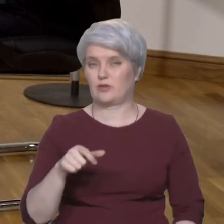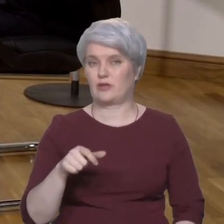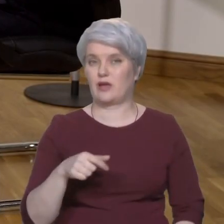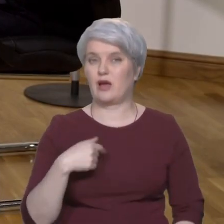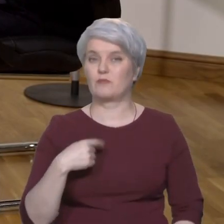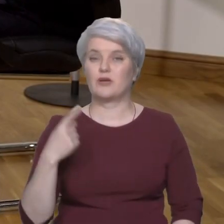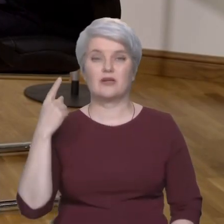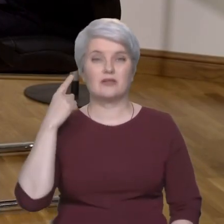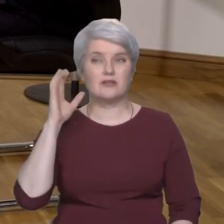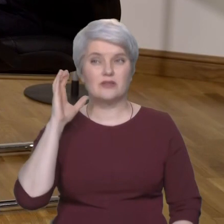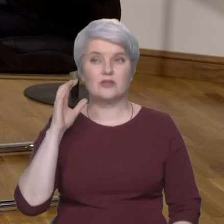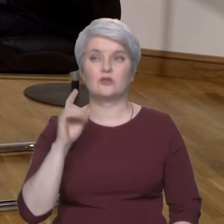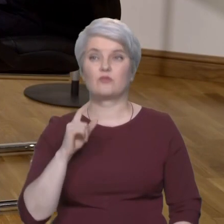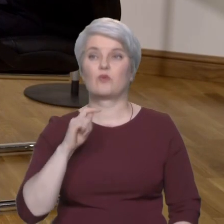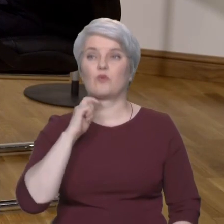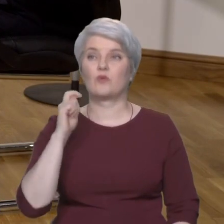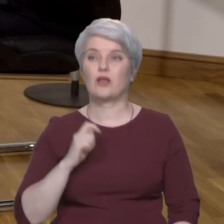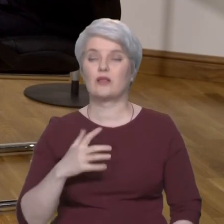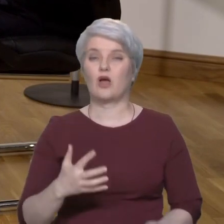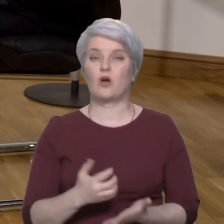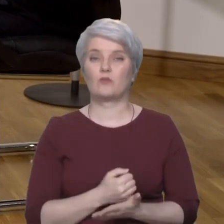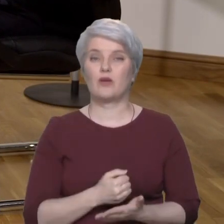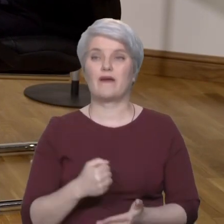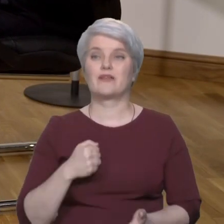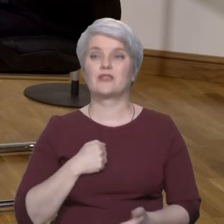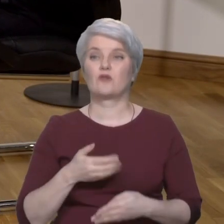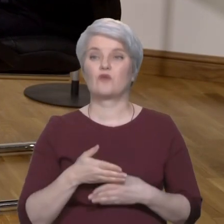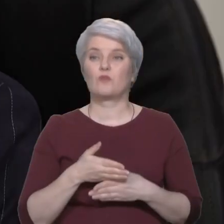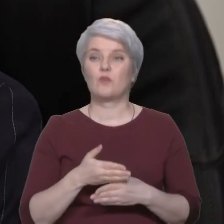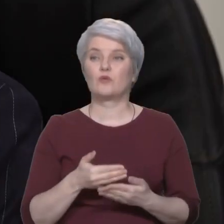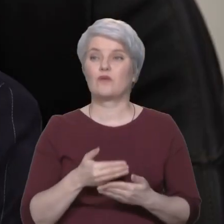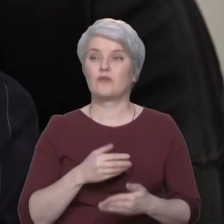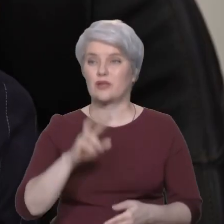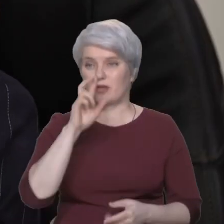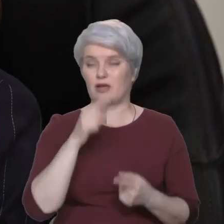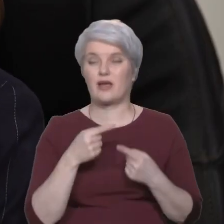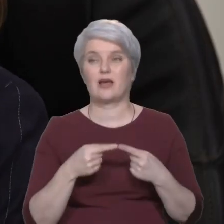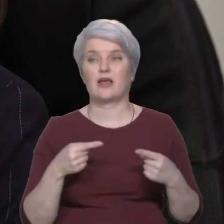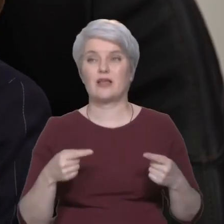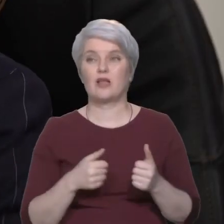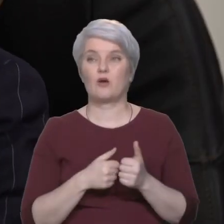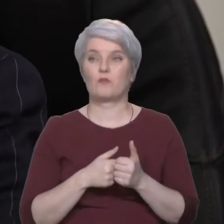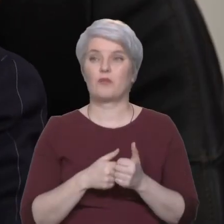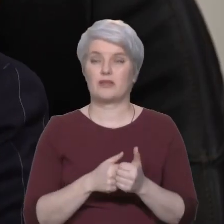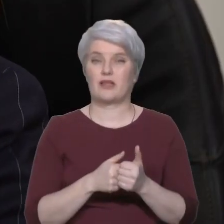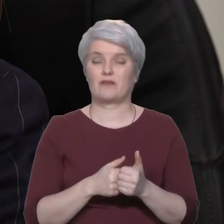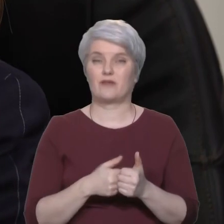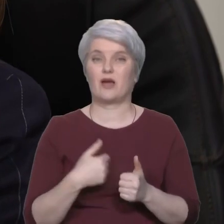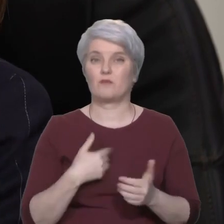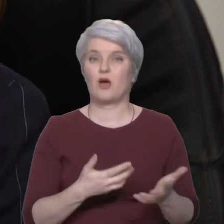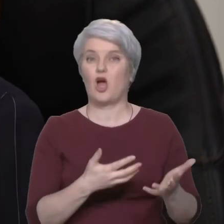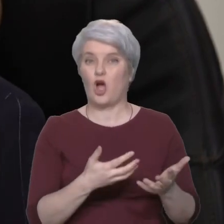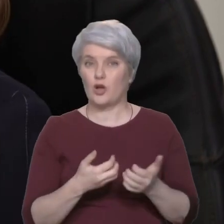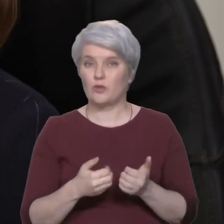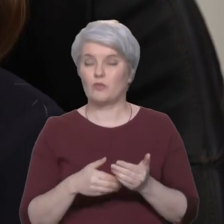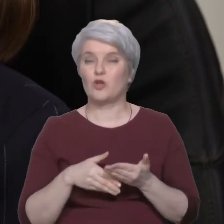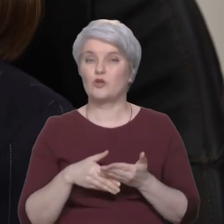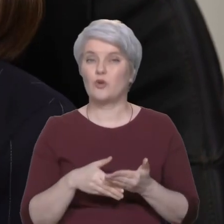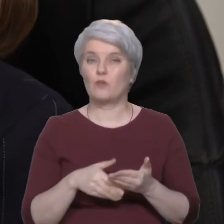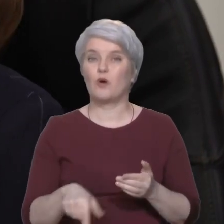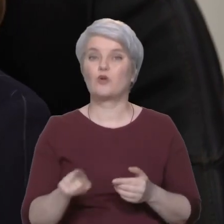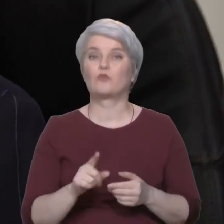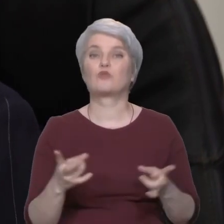військову допомогу від країн-партнерів. Чи ми отримаємо якусь допомогу по лінії того, що потрібно